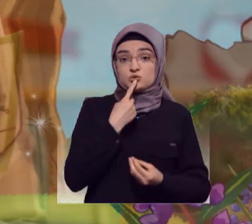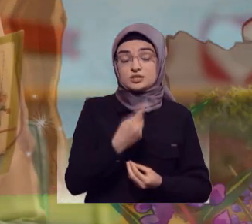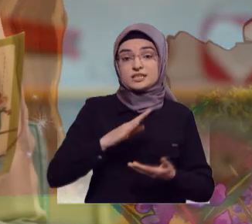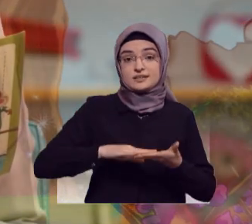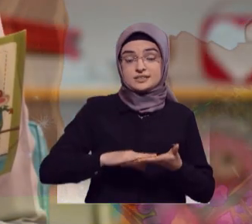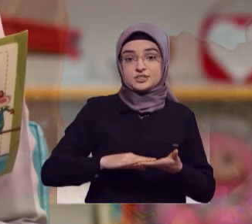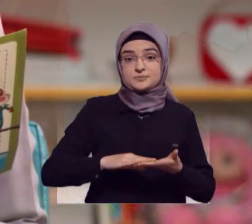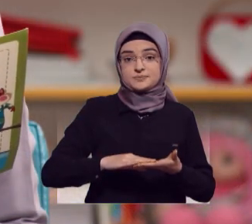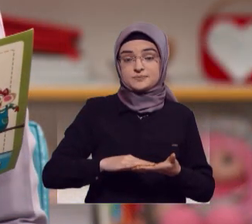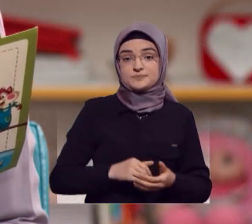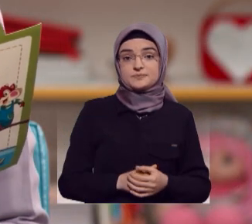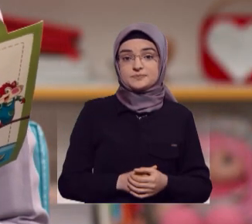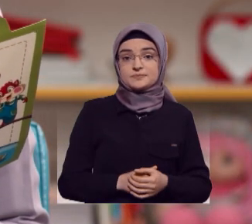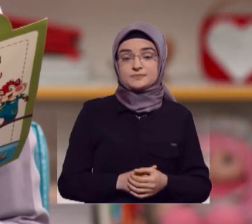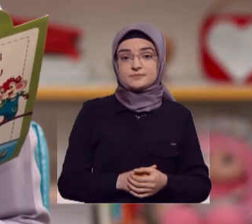dedi arkadaş.